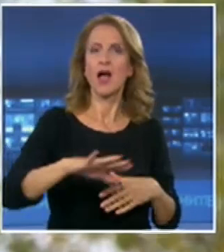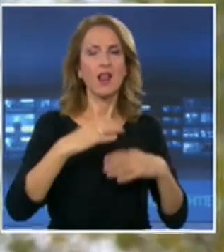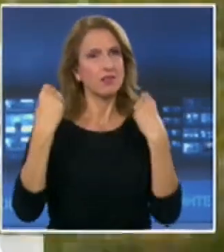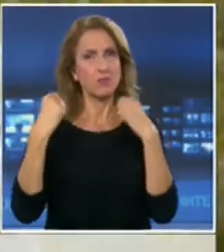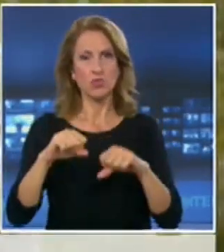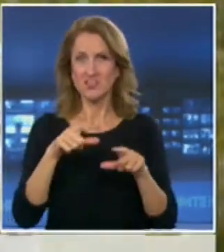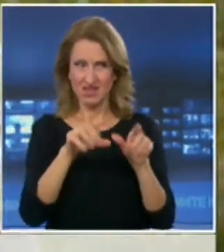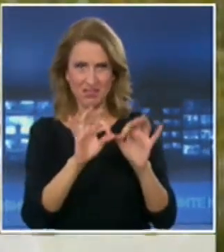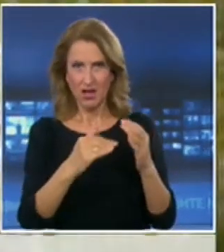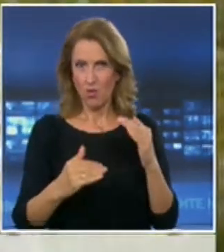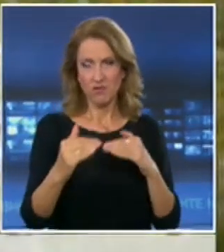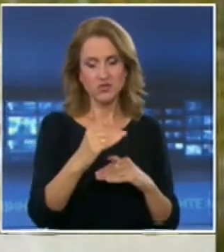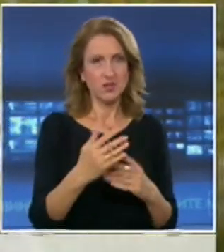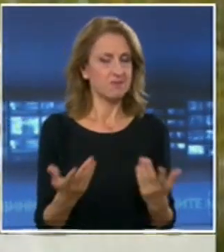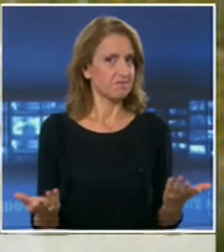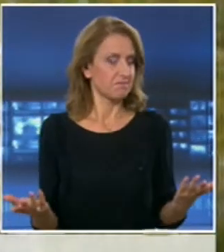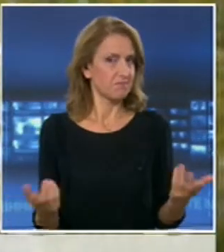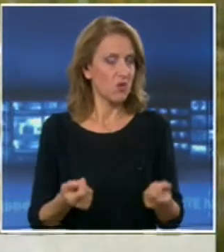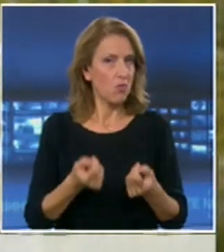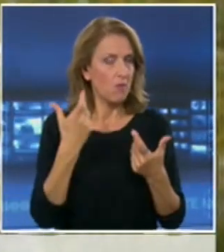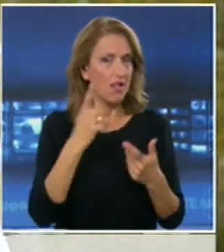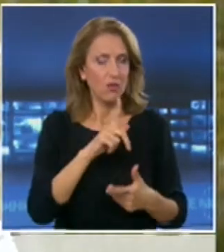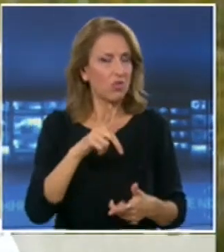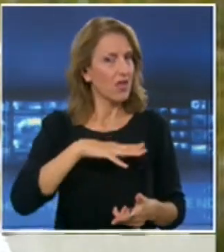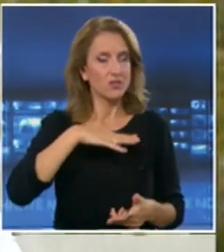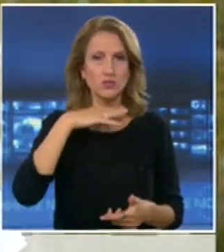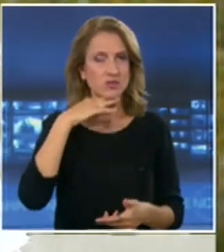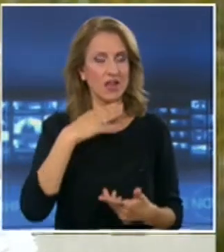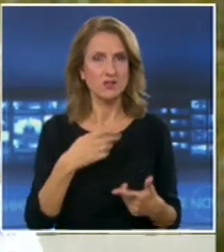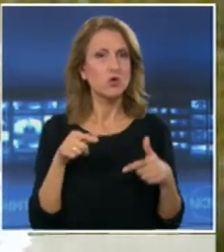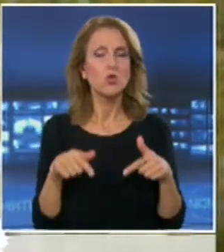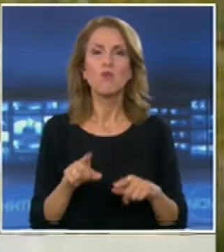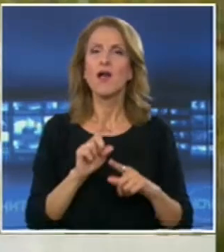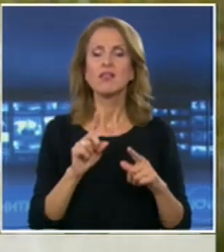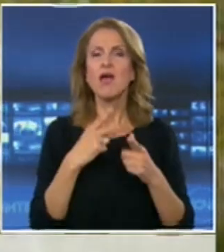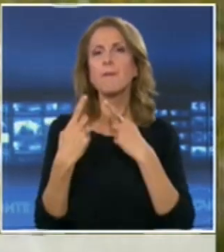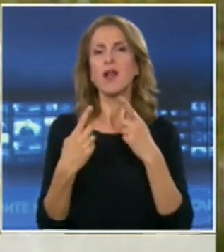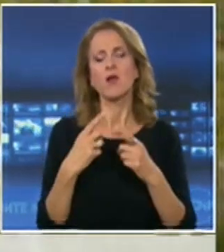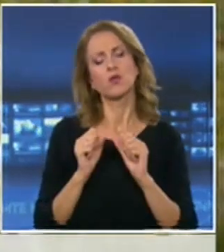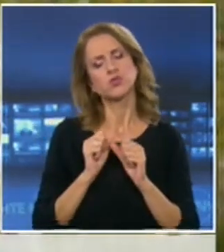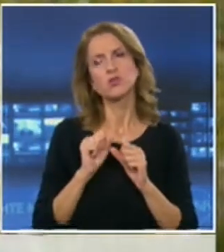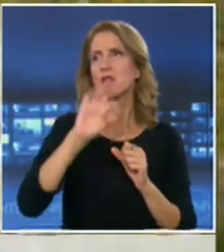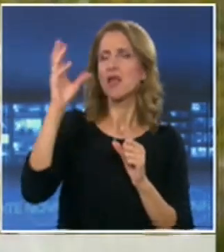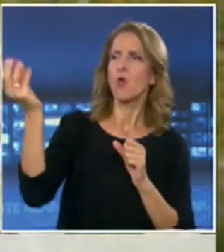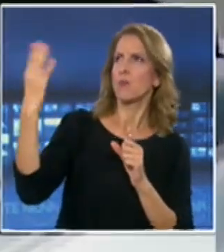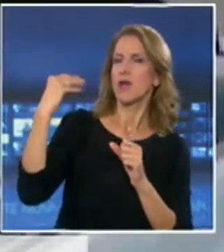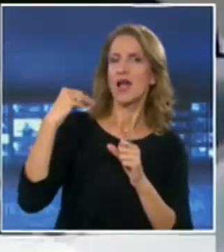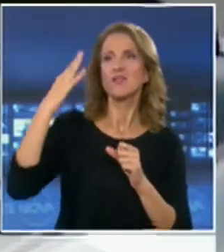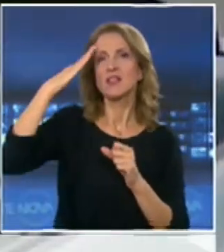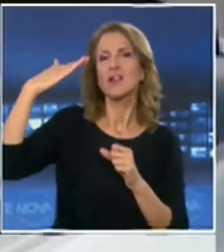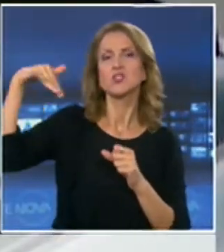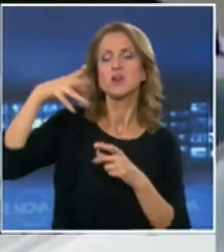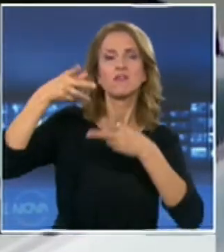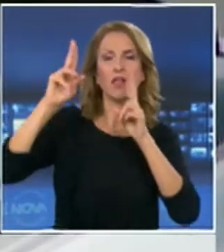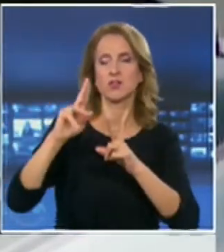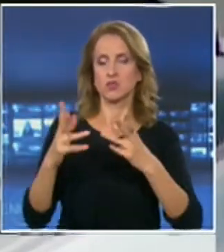е достатъчно. При нас май не става дума за преговори, а просто някой ни съобщава какво е решило държавното